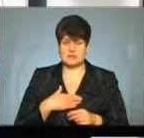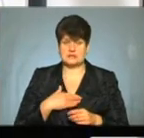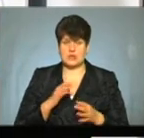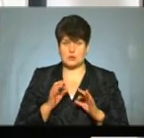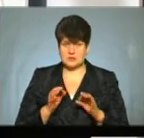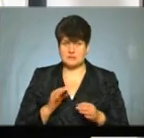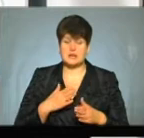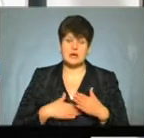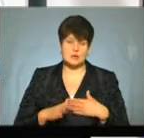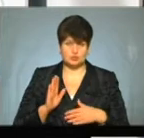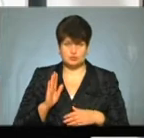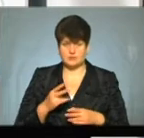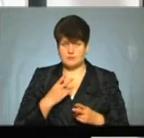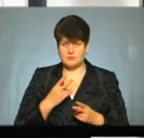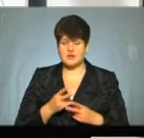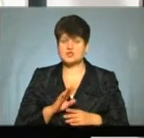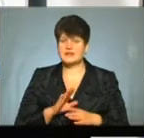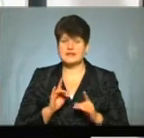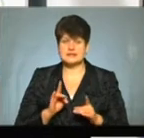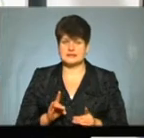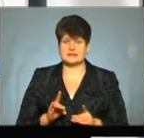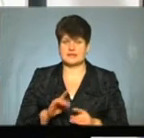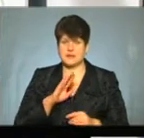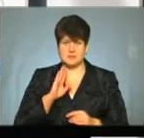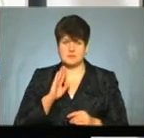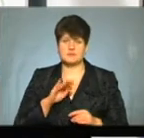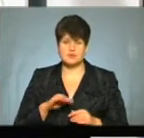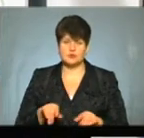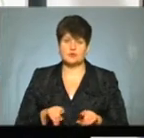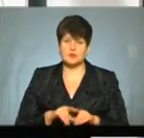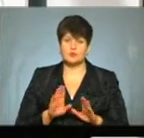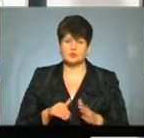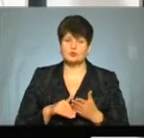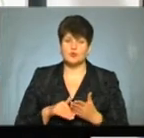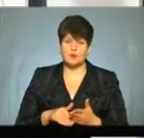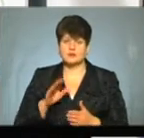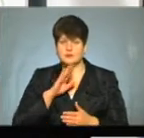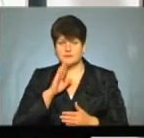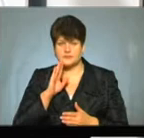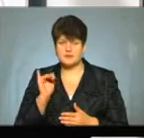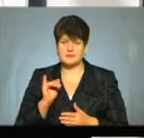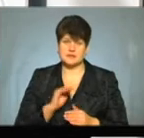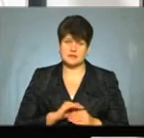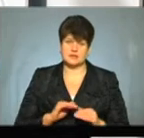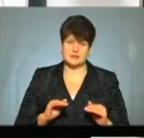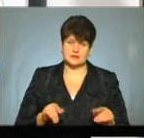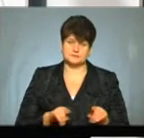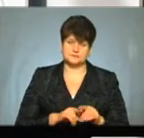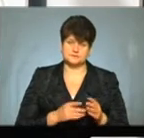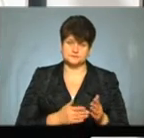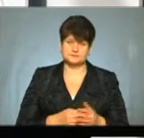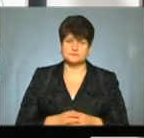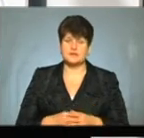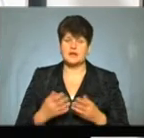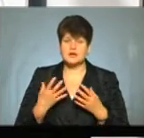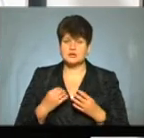ми раді будемо бачити і не тільки матерів, і діток також. Ми будемо допомагати і матерям, і діткам. А ще